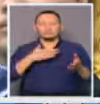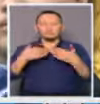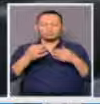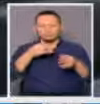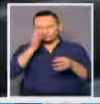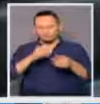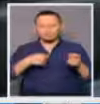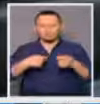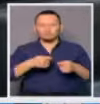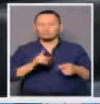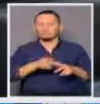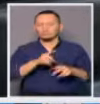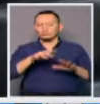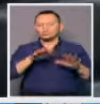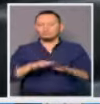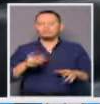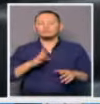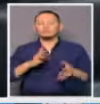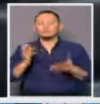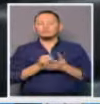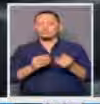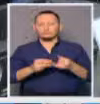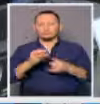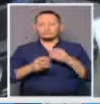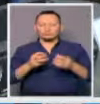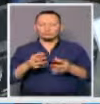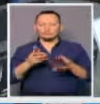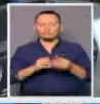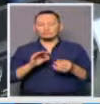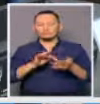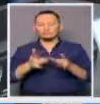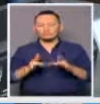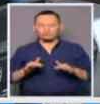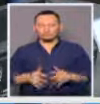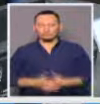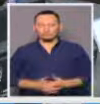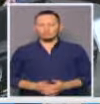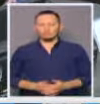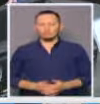сфере, потому что эта страна заняла свое место на международной арене по цифровизации.